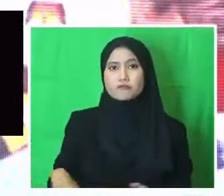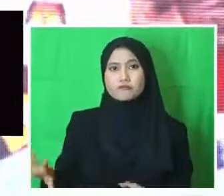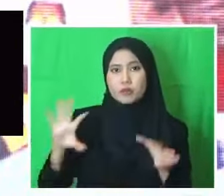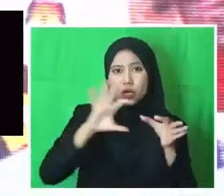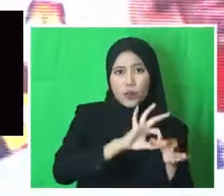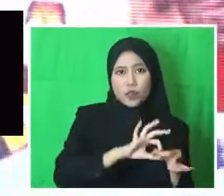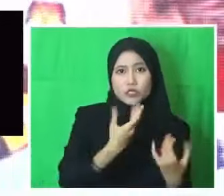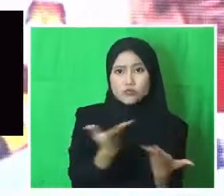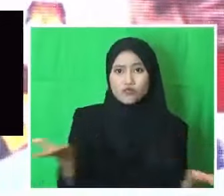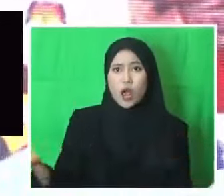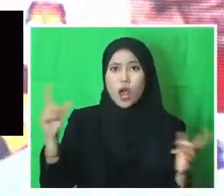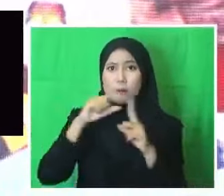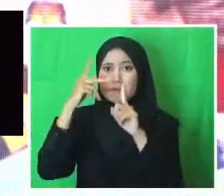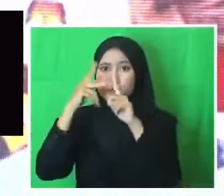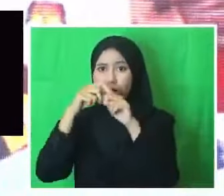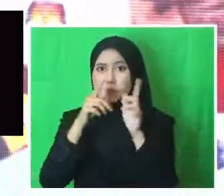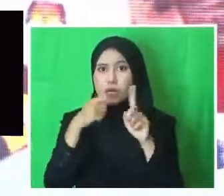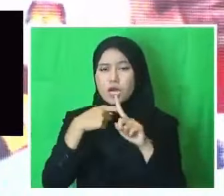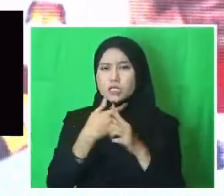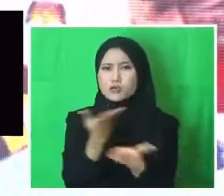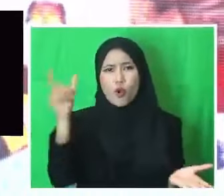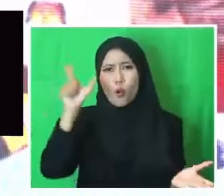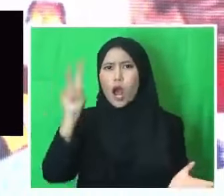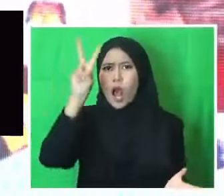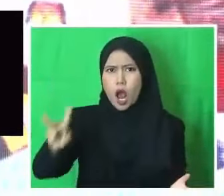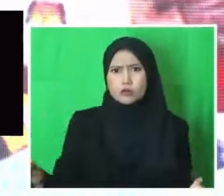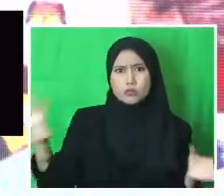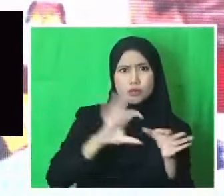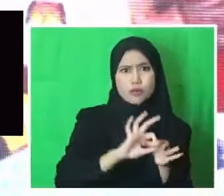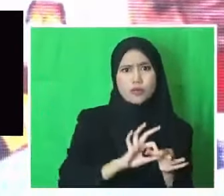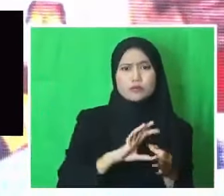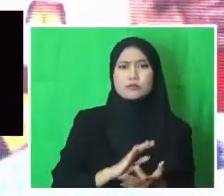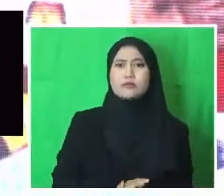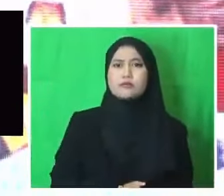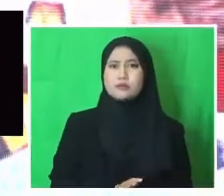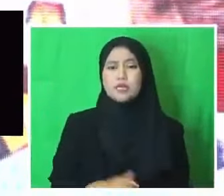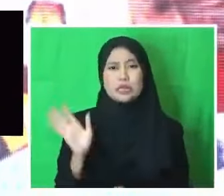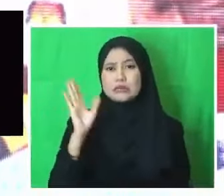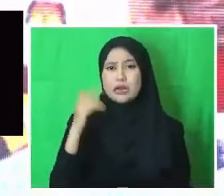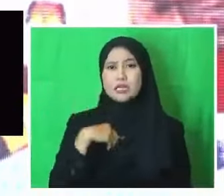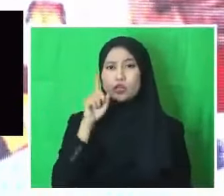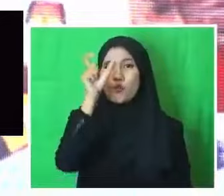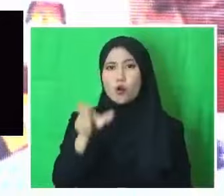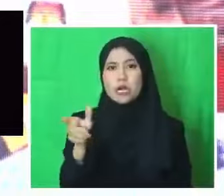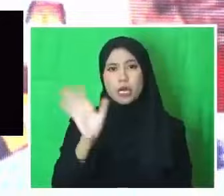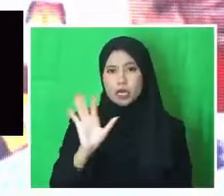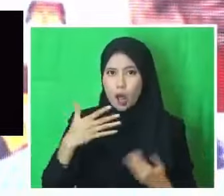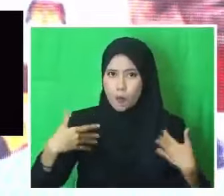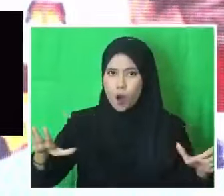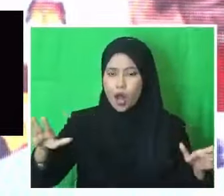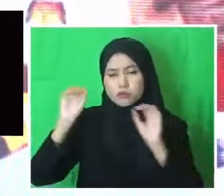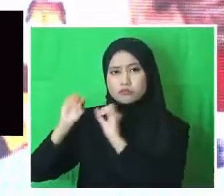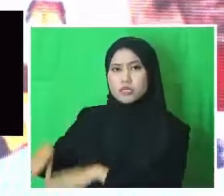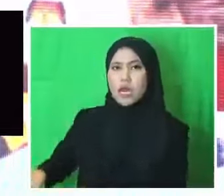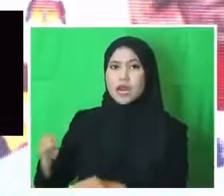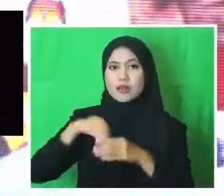semua pihak semua orang harus terlibat no one left behind tidak ada satu orang pun yangleh tertinggal